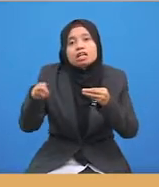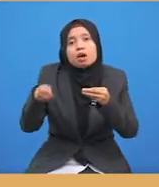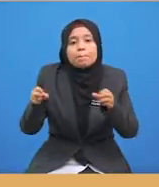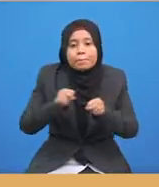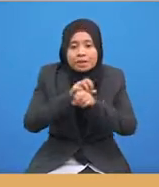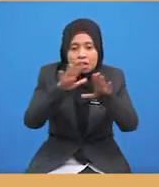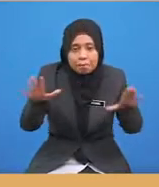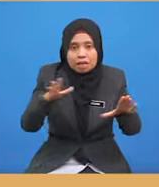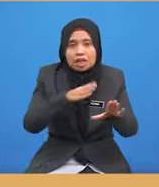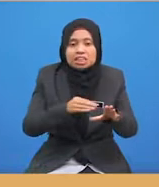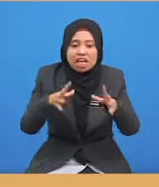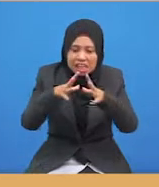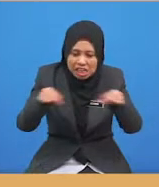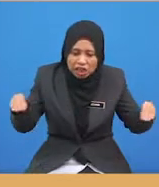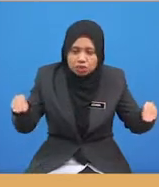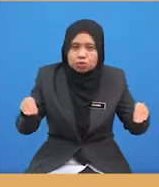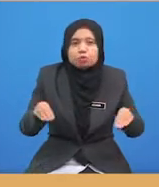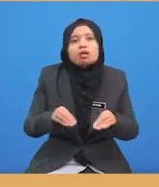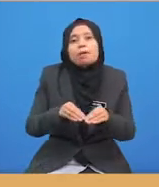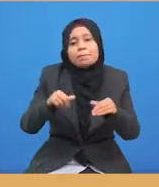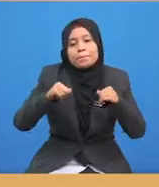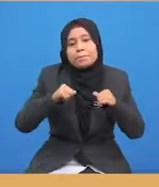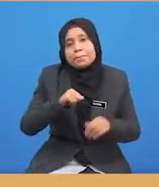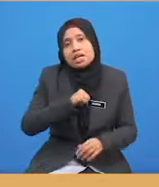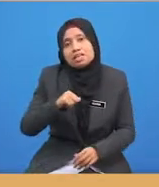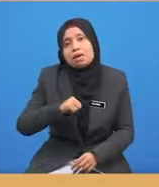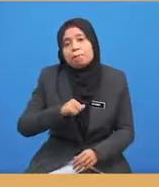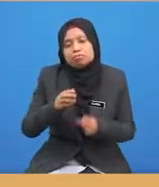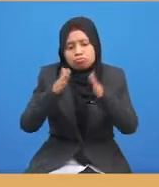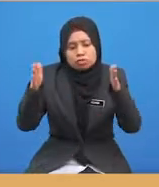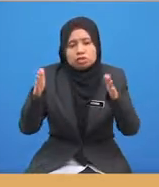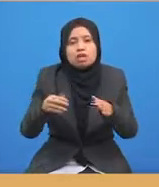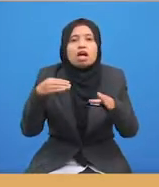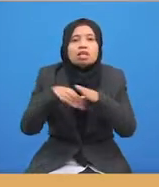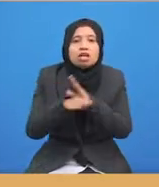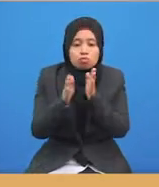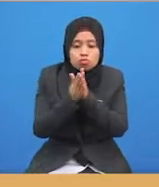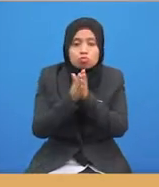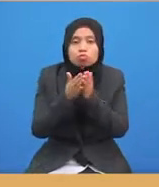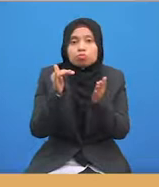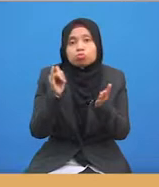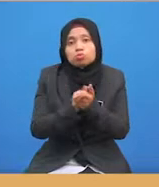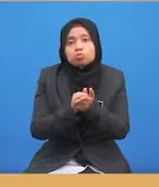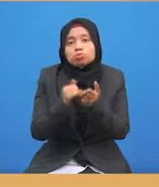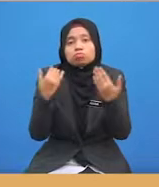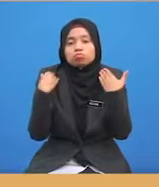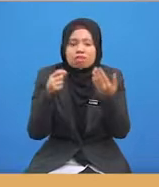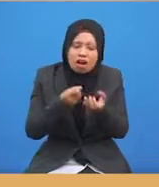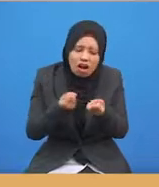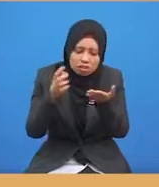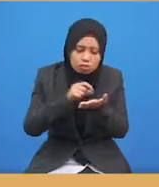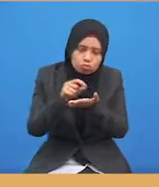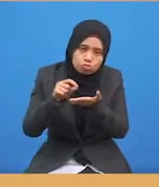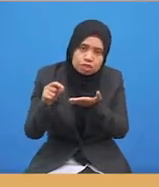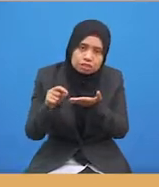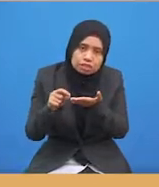perkembangan dan kehancuran sebuah peradaban besar. Dalam buku-bukunya, beliau banyak menulis